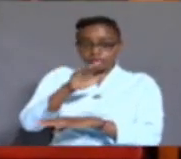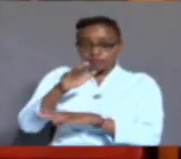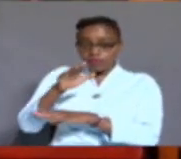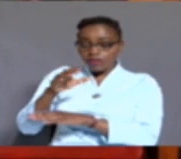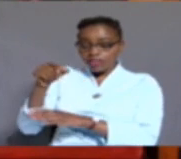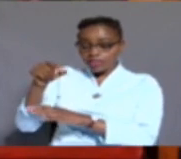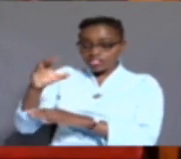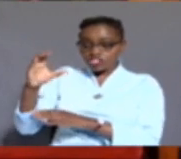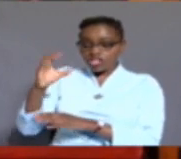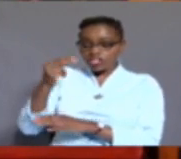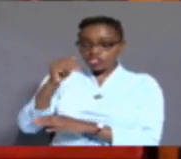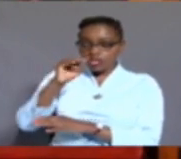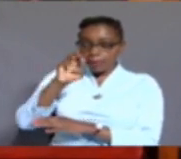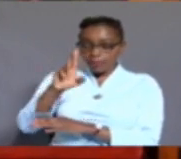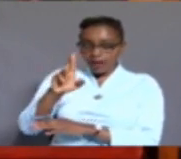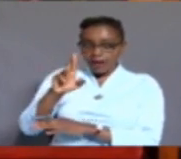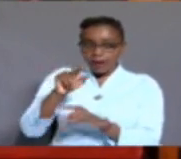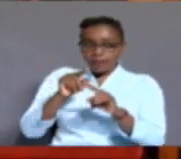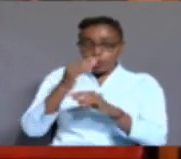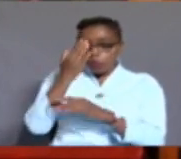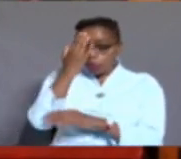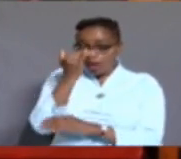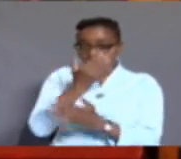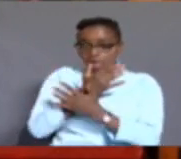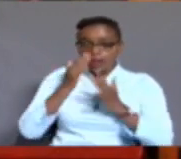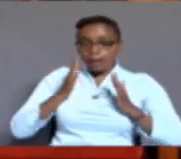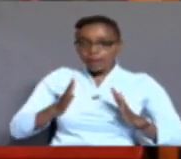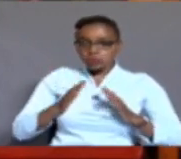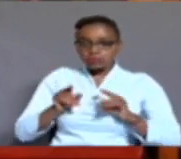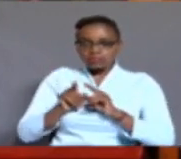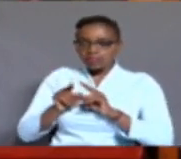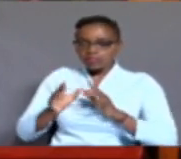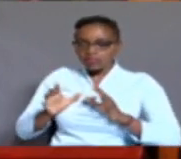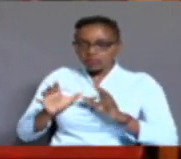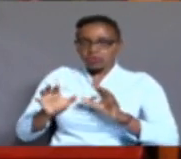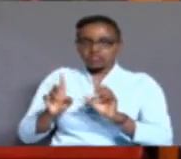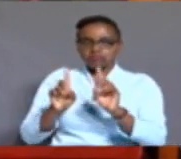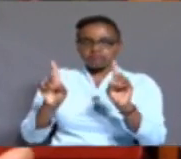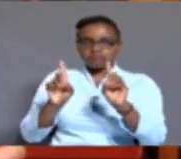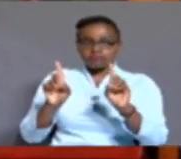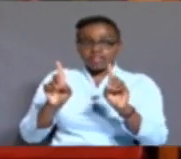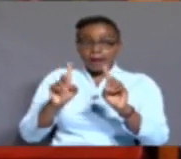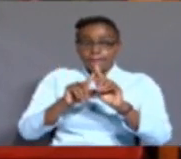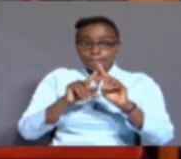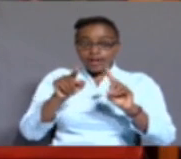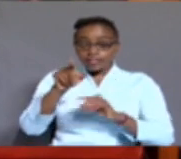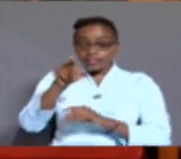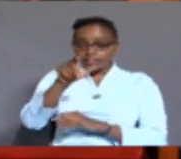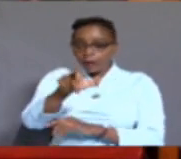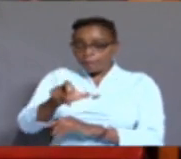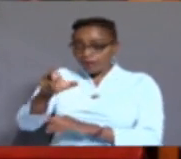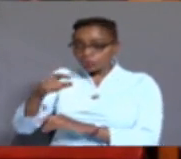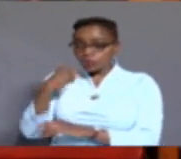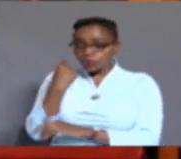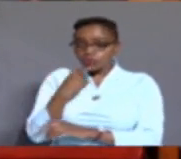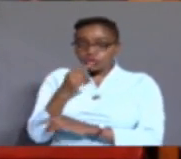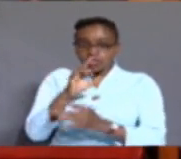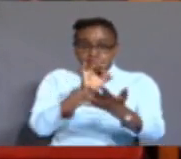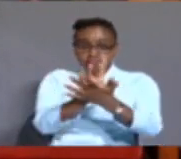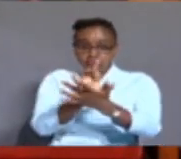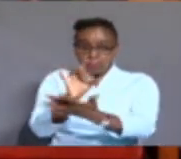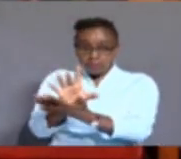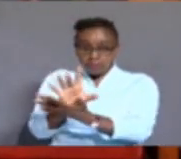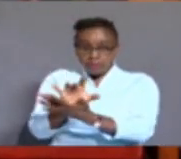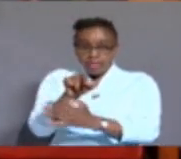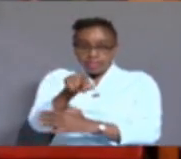chamber, so that nobody is coerced. So those people who are talking out there about impeachment,